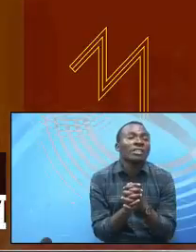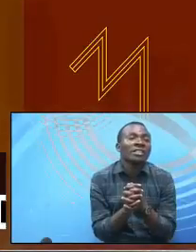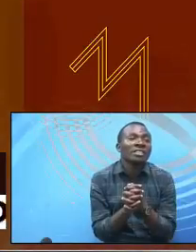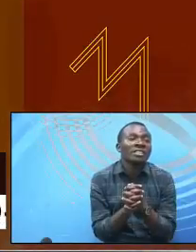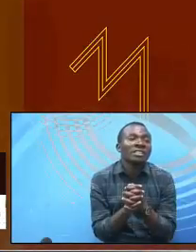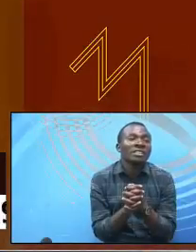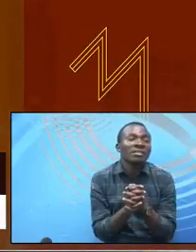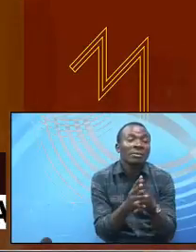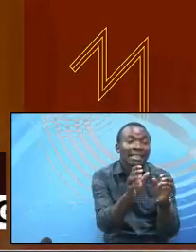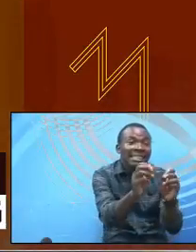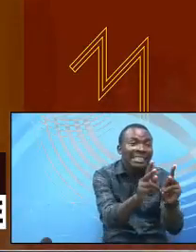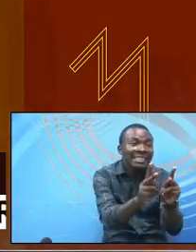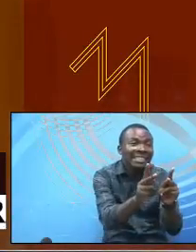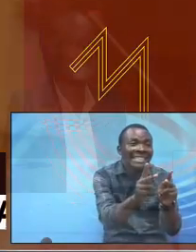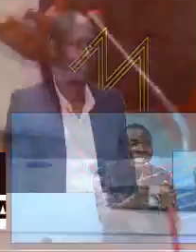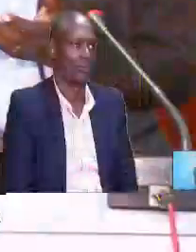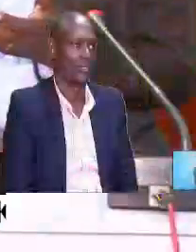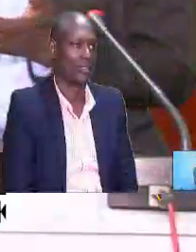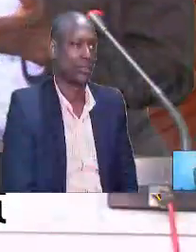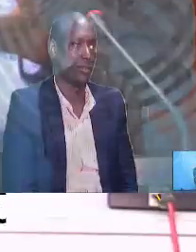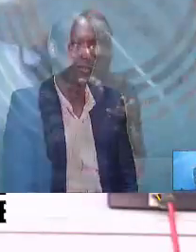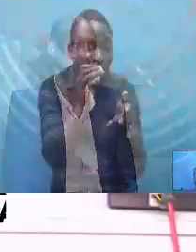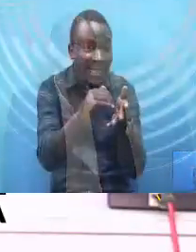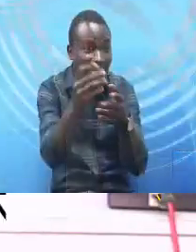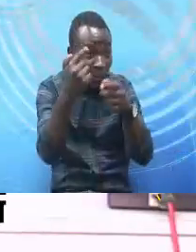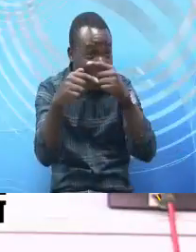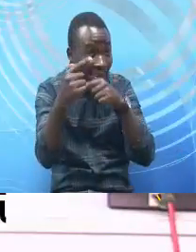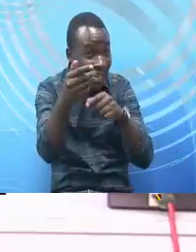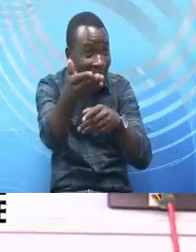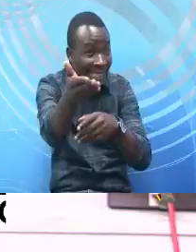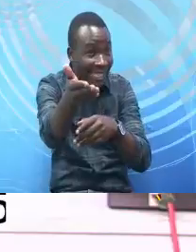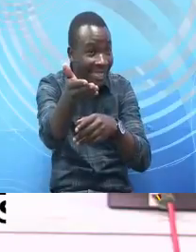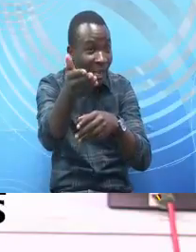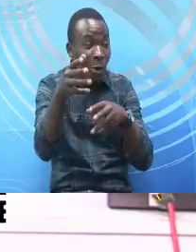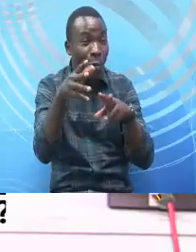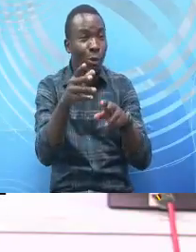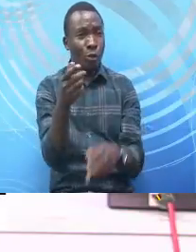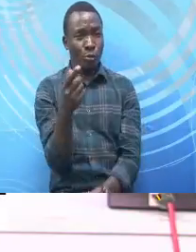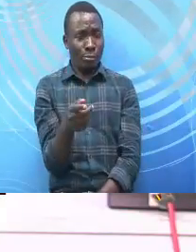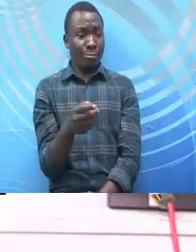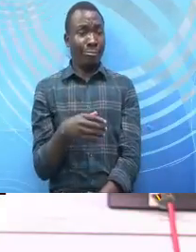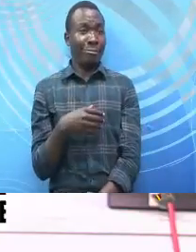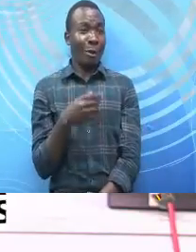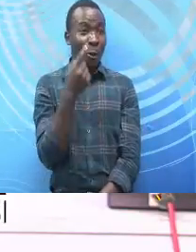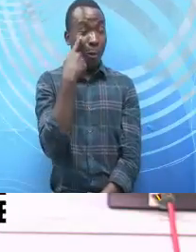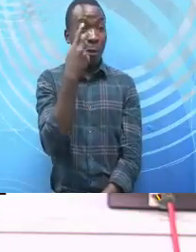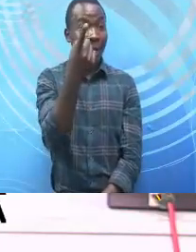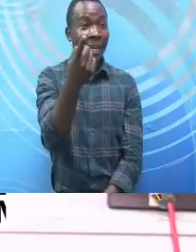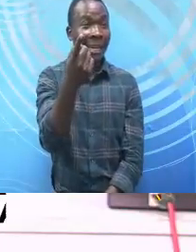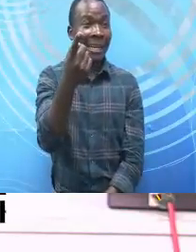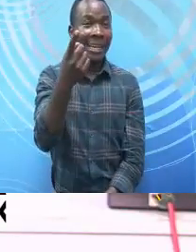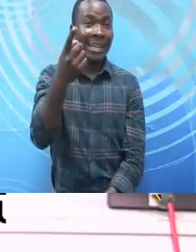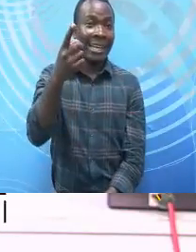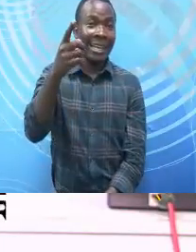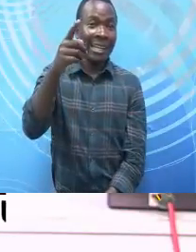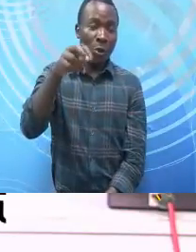byadufasha aha tugarutse inyuma gatoya hari ukuntu usanga urugendo rwo